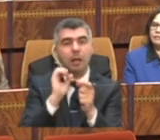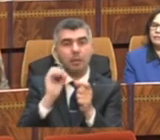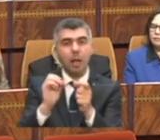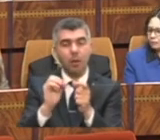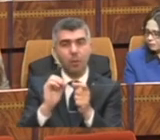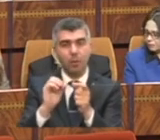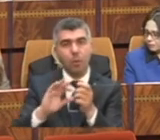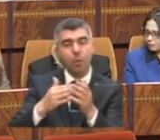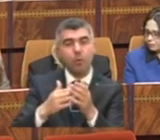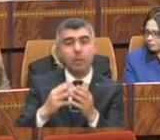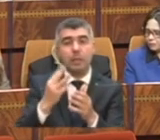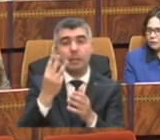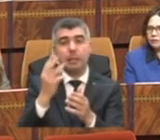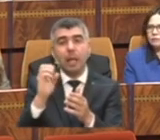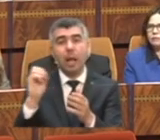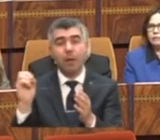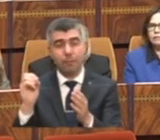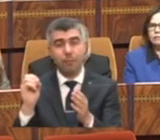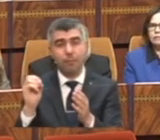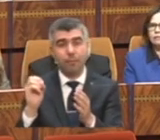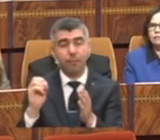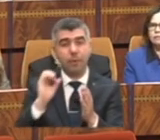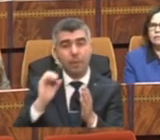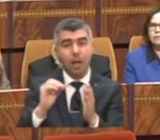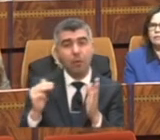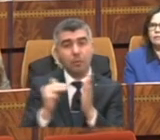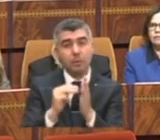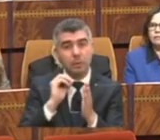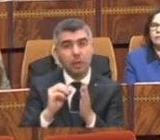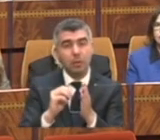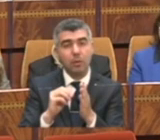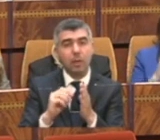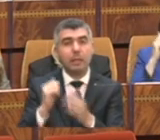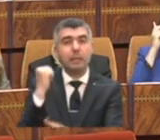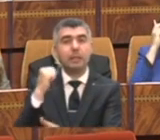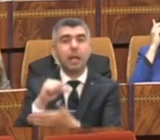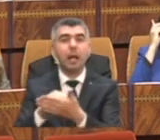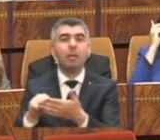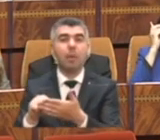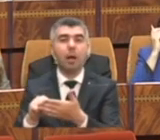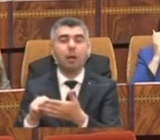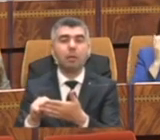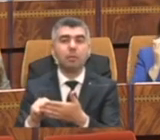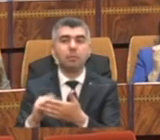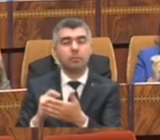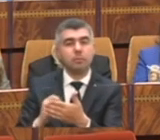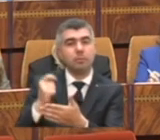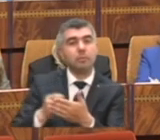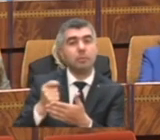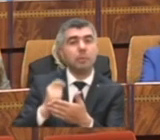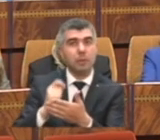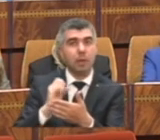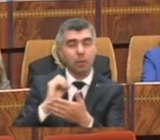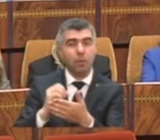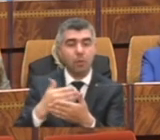عندنا 3000 أسرة كتجي على تين بي ساكنين، ولكن كتجي من تين بي، علاش؟ ما عندناش بيرميدا بيتي، علاش؟ لأنه ما